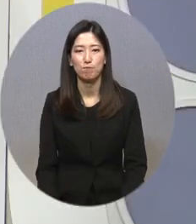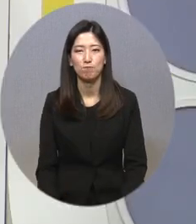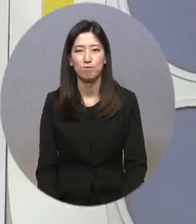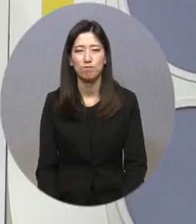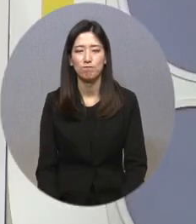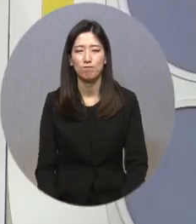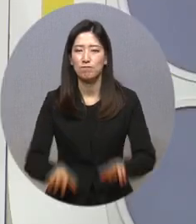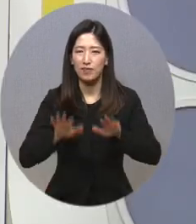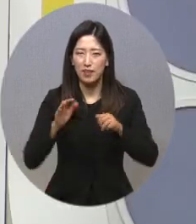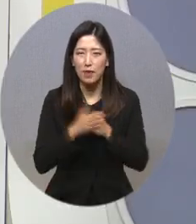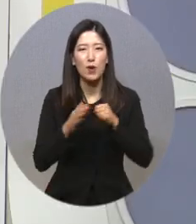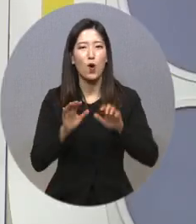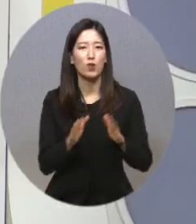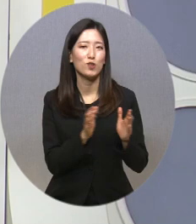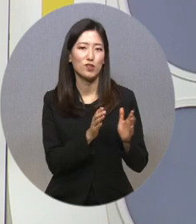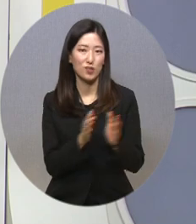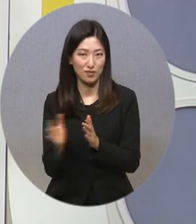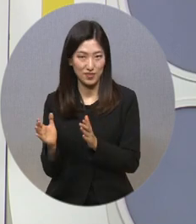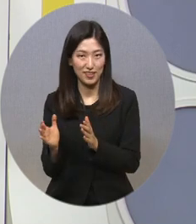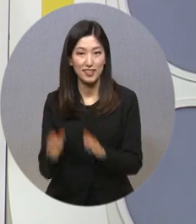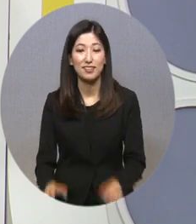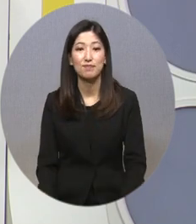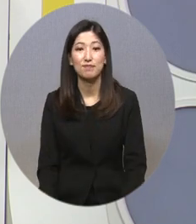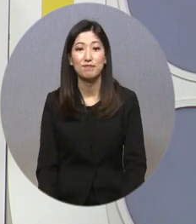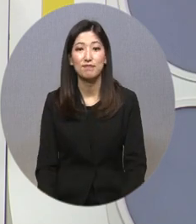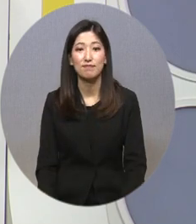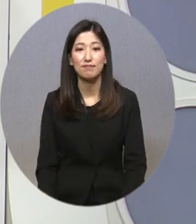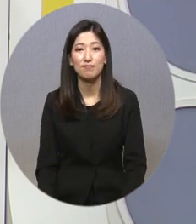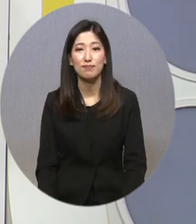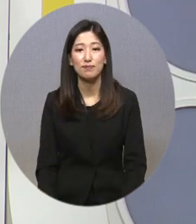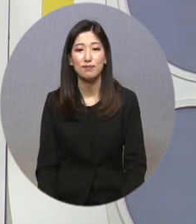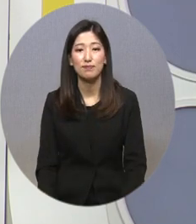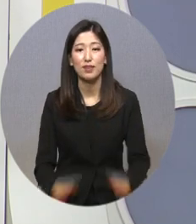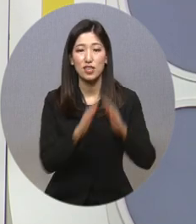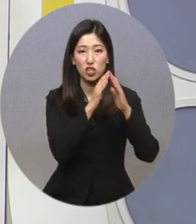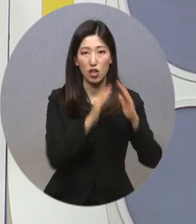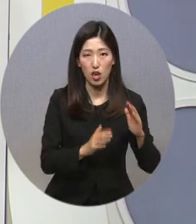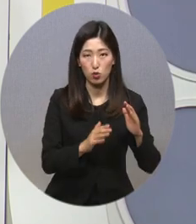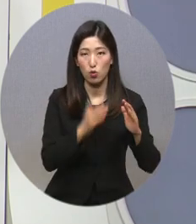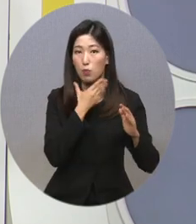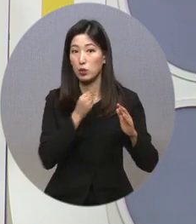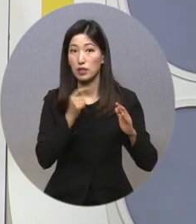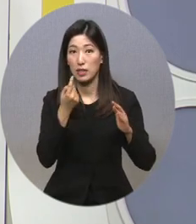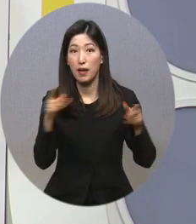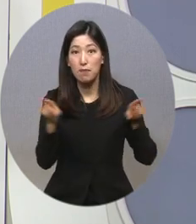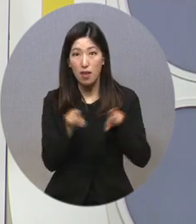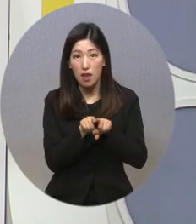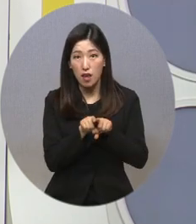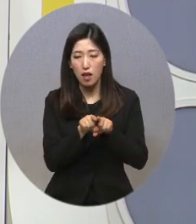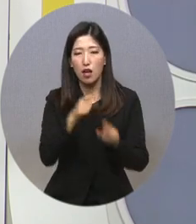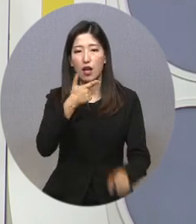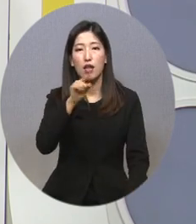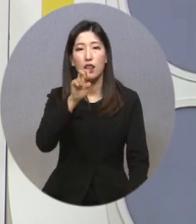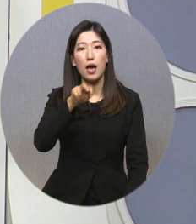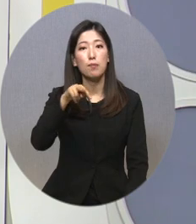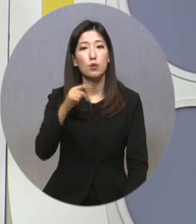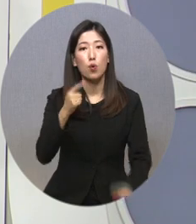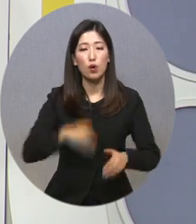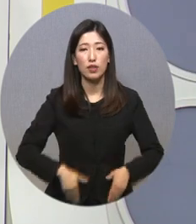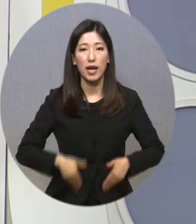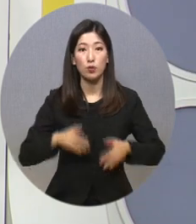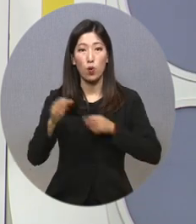그래서 준비했습니다. 전라남도와 복지TV가 함께하는 전라남도 대표 온라인 쇼핑몰 남도장터.